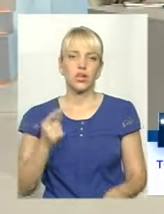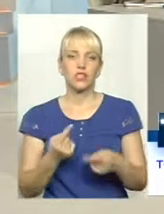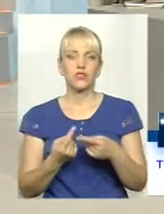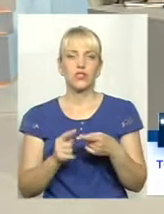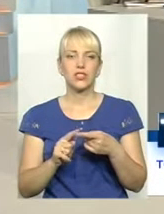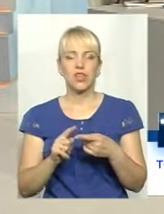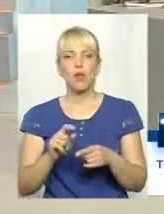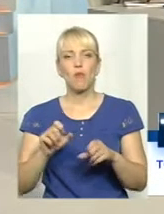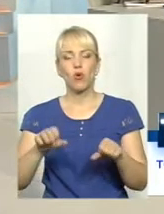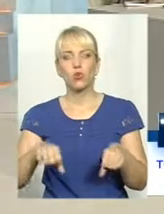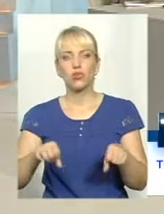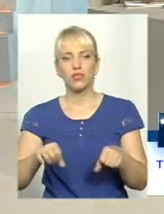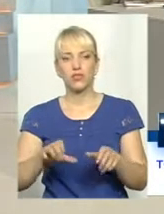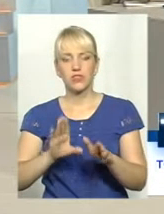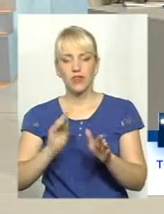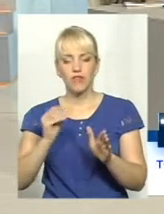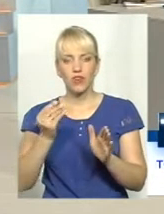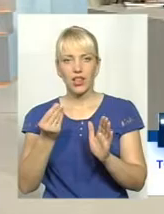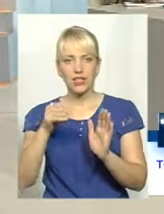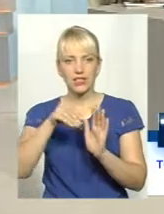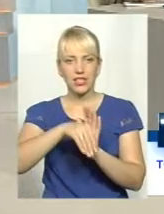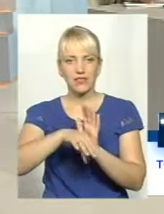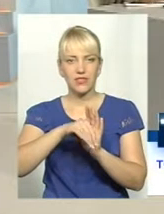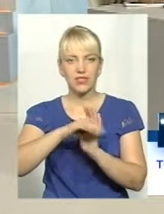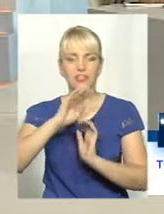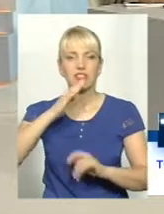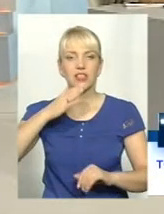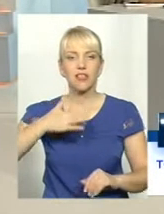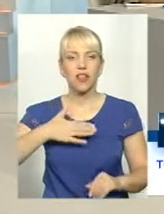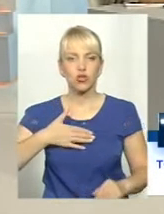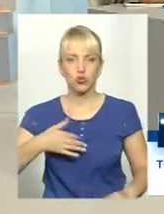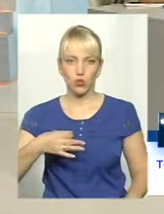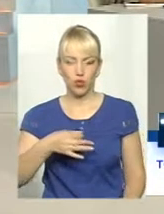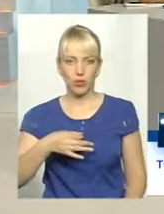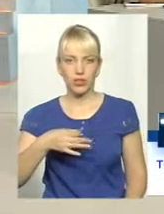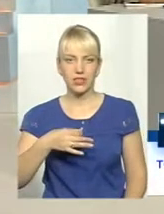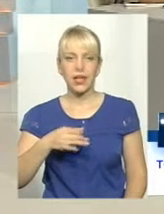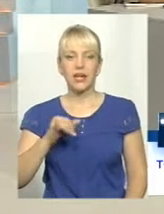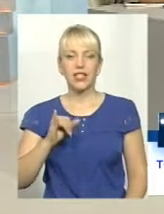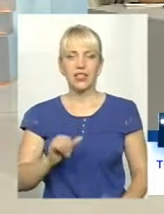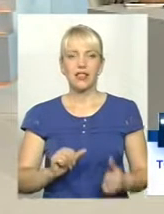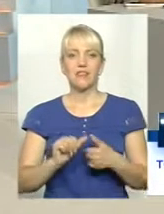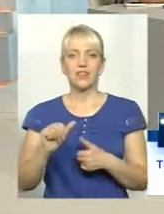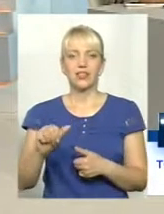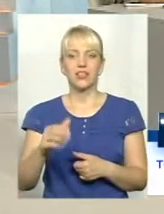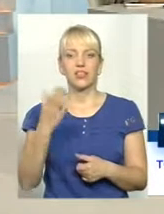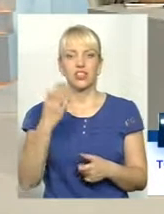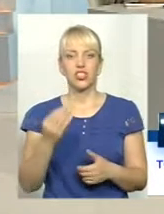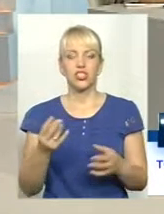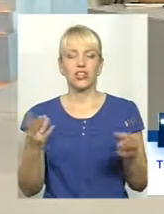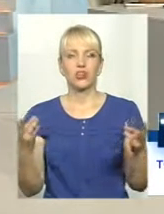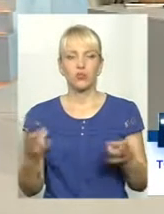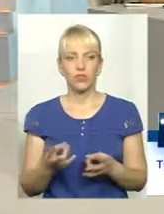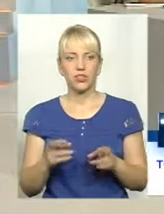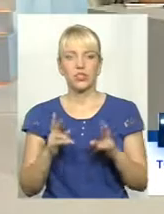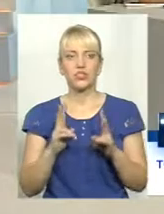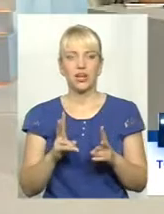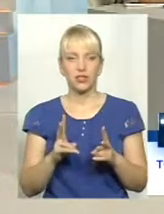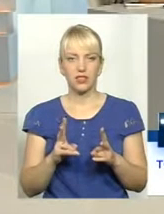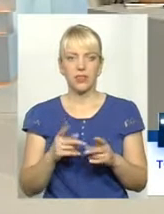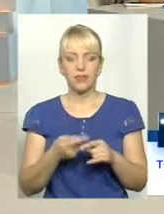пам'ятках архітектури. Це, звичайно, агроофіс. Це наші поля, це наші продукти, це наше славне